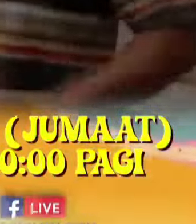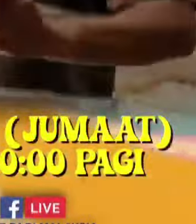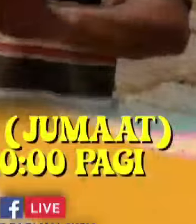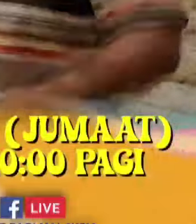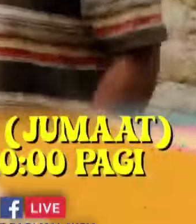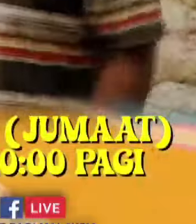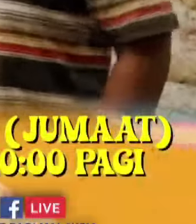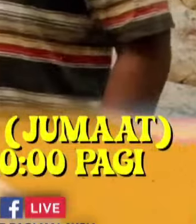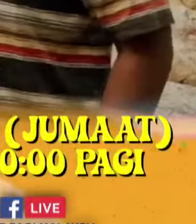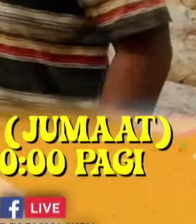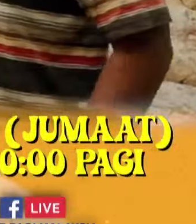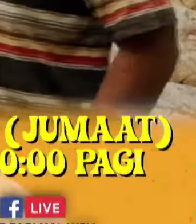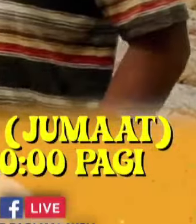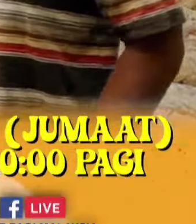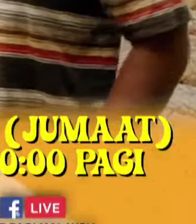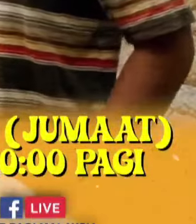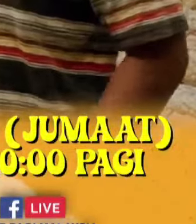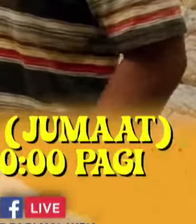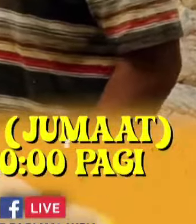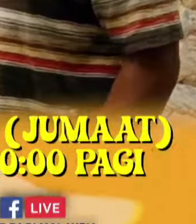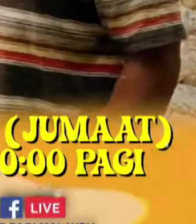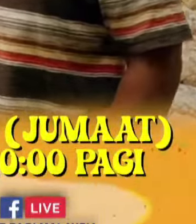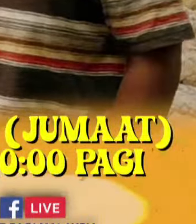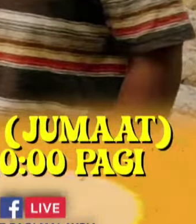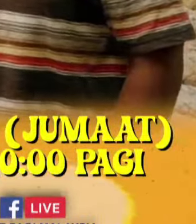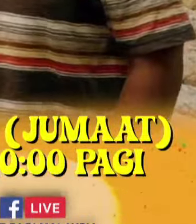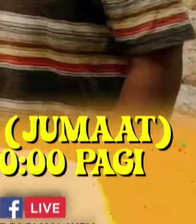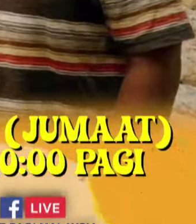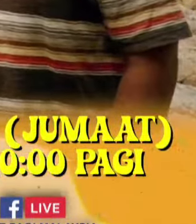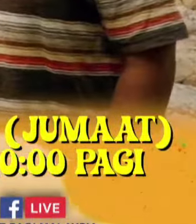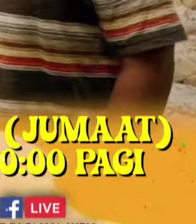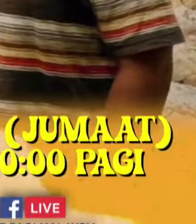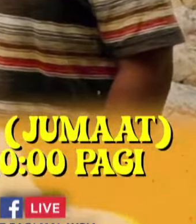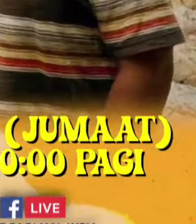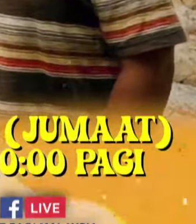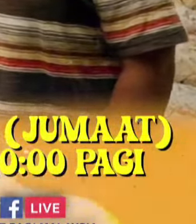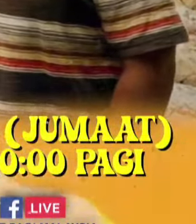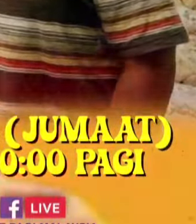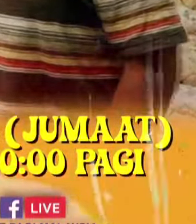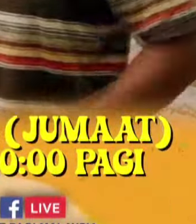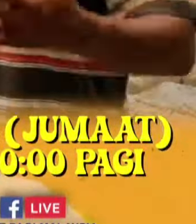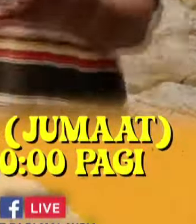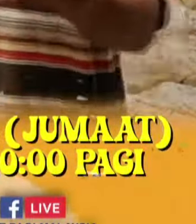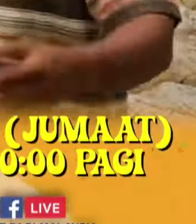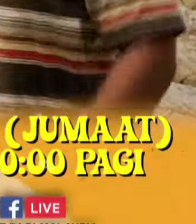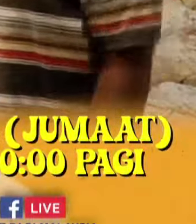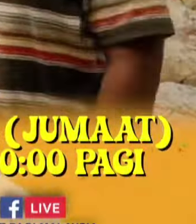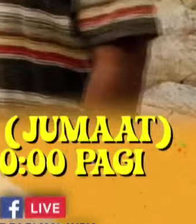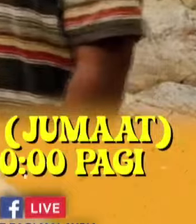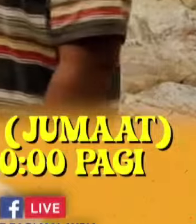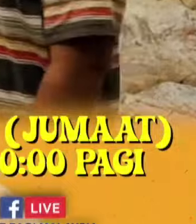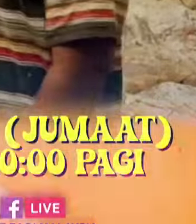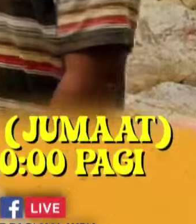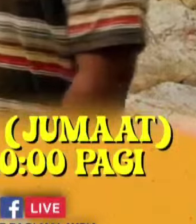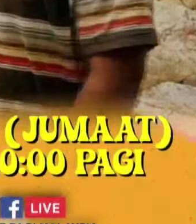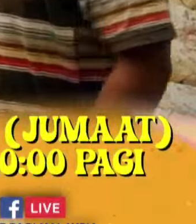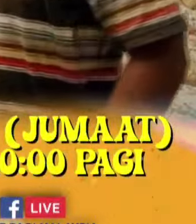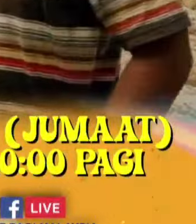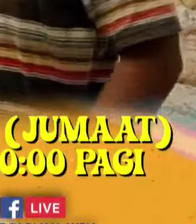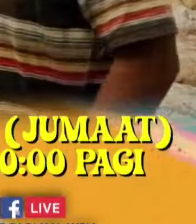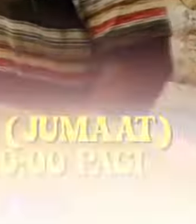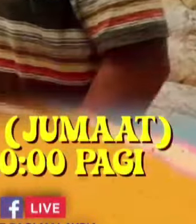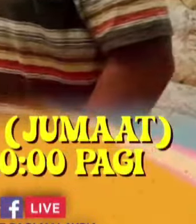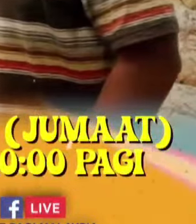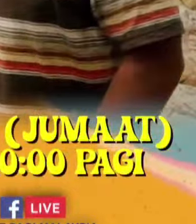sikap. Hai, saya Jali. Saya Jamil. Dan saya Baharum. Jangan lupa saksikan kami Kumpulan Takal dalam Selamat